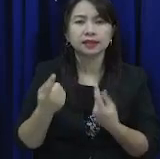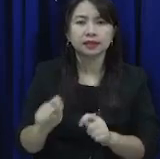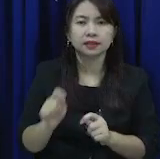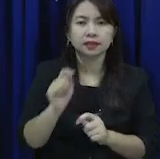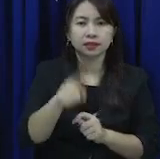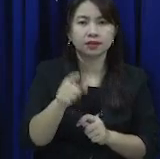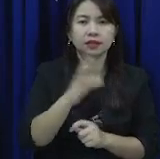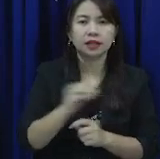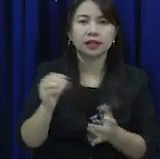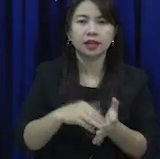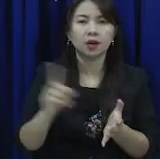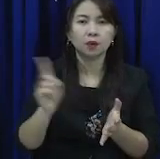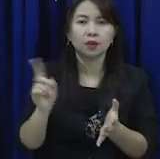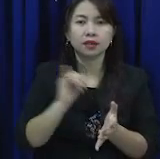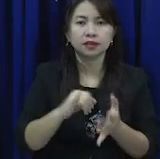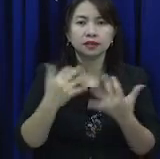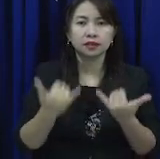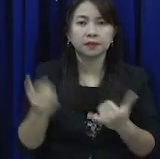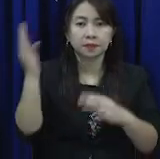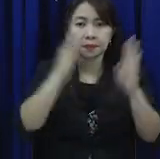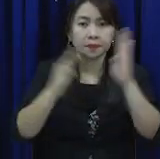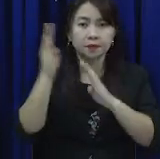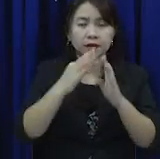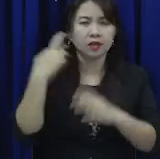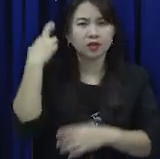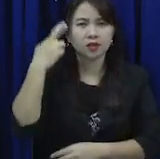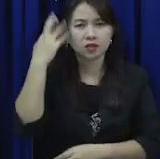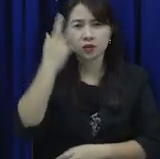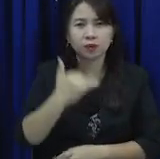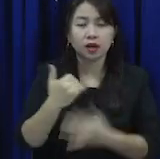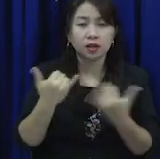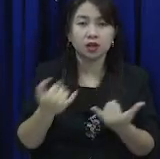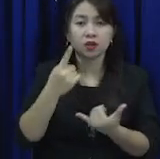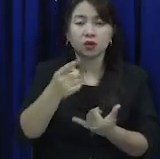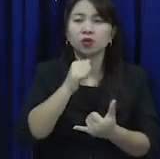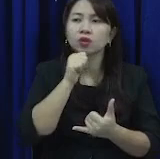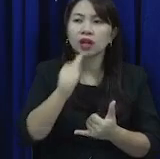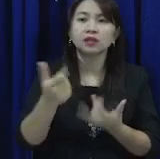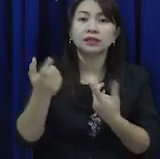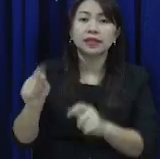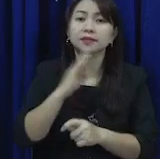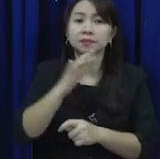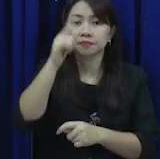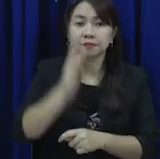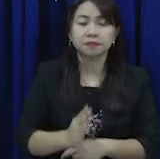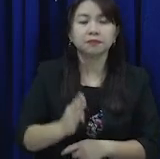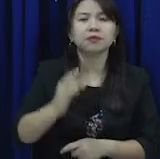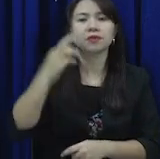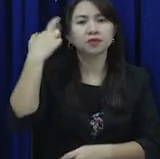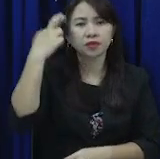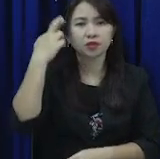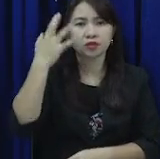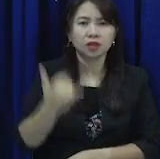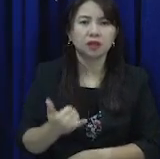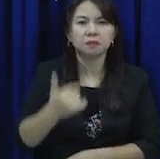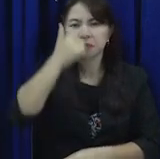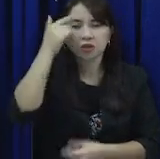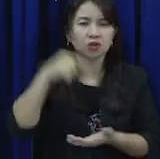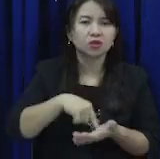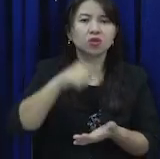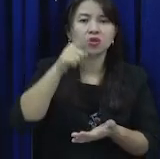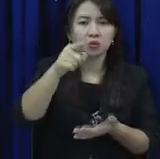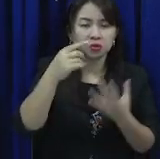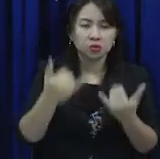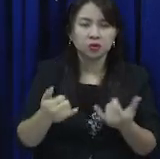the main the main problem is that kaya ka hindi mag kakatiwalaan ng Diyos It's because of the reason na wala ka na kasi sa purpose mo